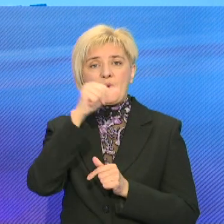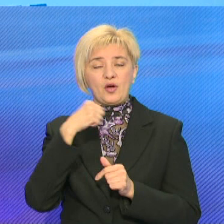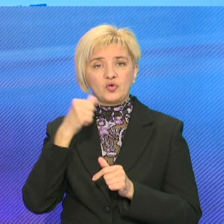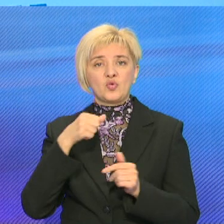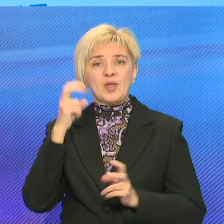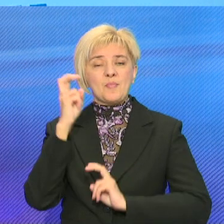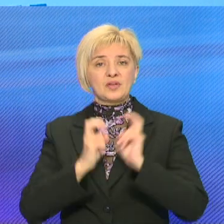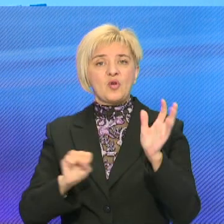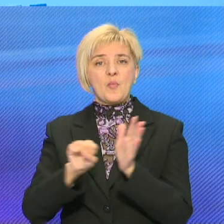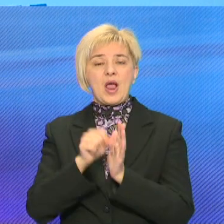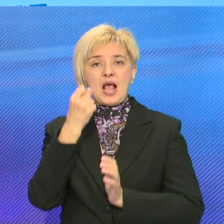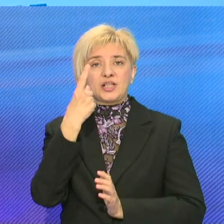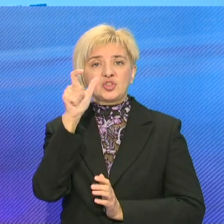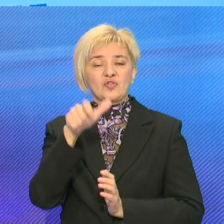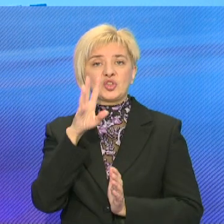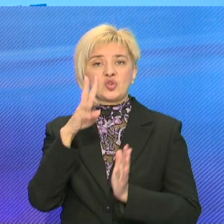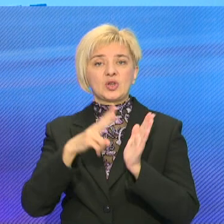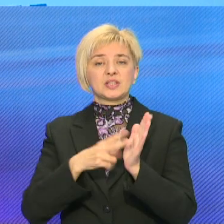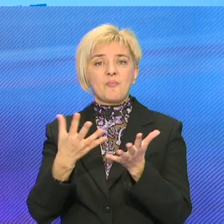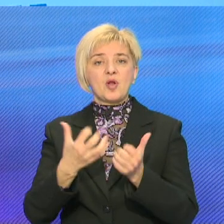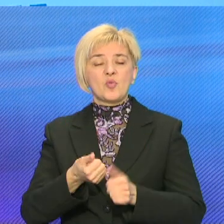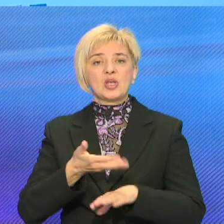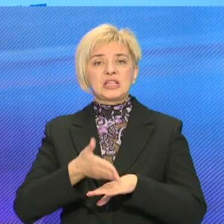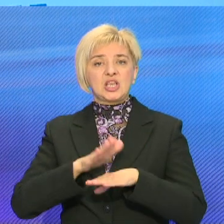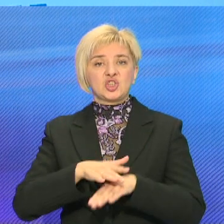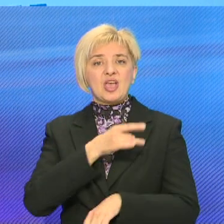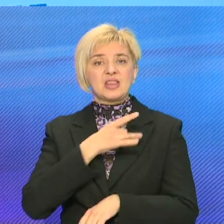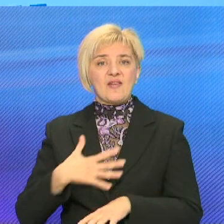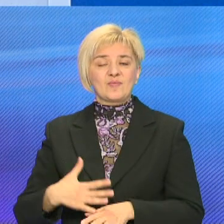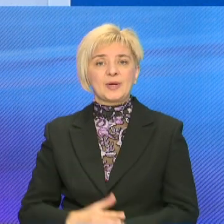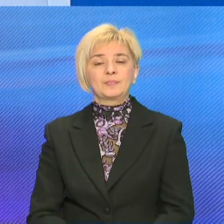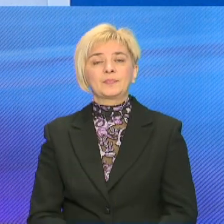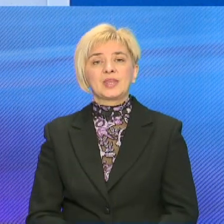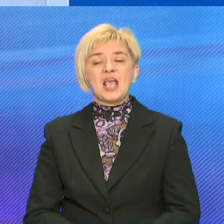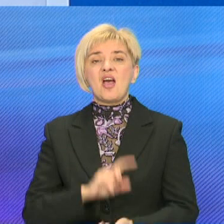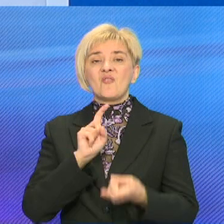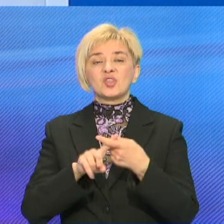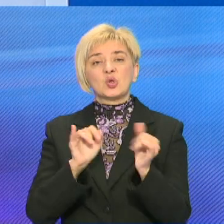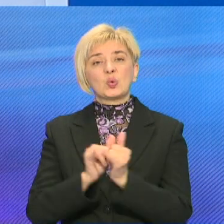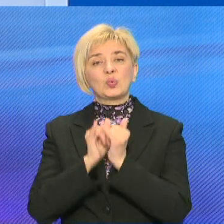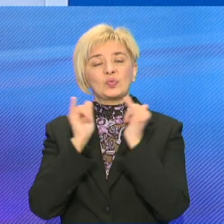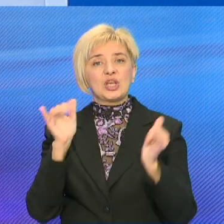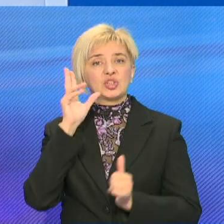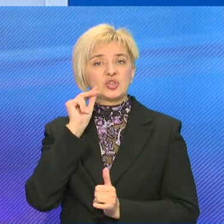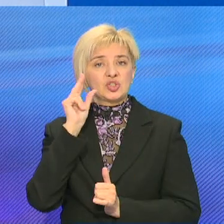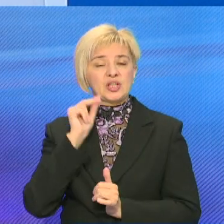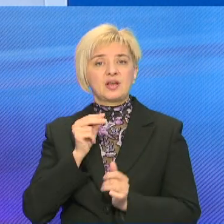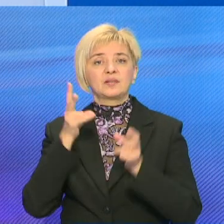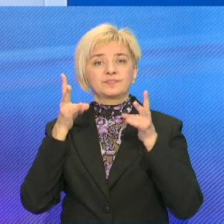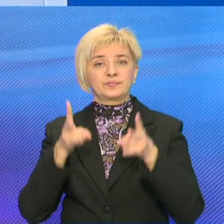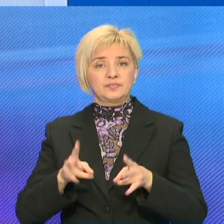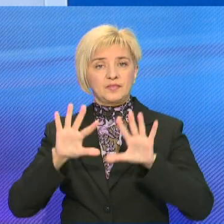загинули 11 человек, 47 атрымалі цяжкія траўмы. У связи с повышением количества несчастных выпадков